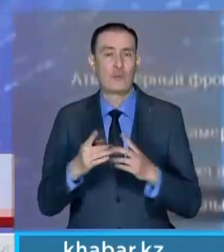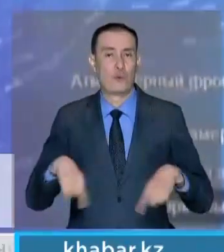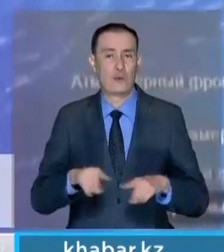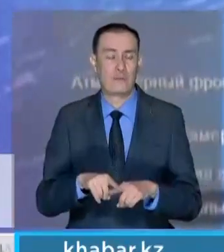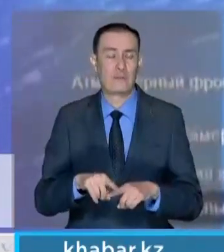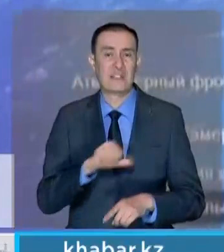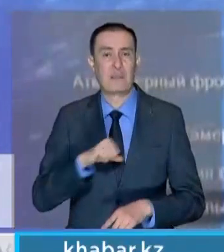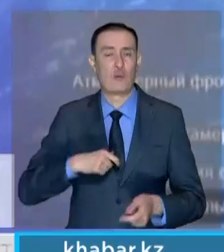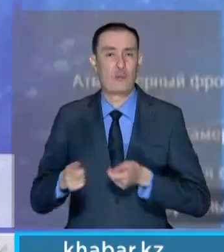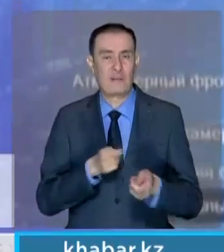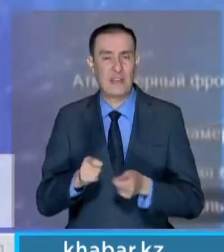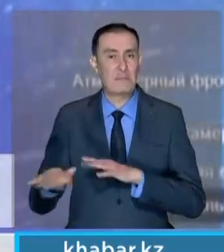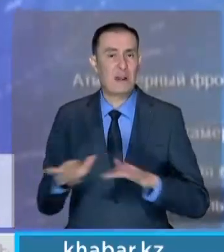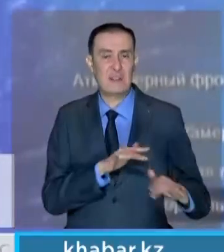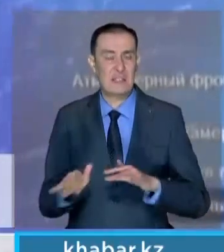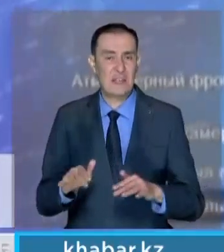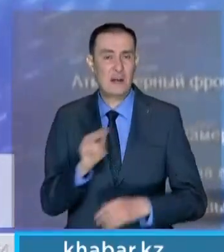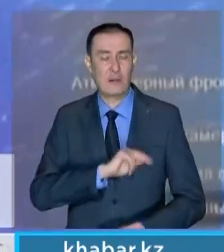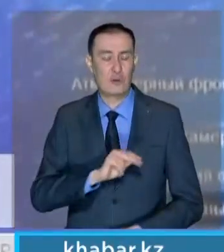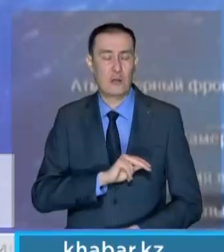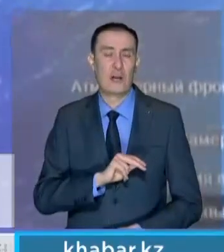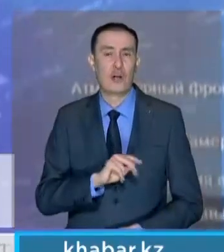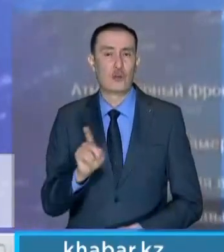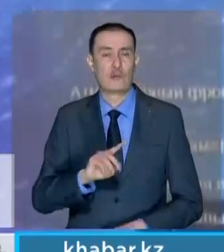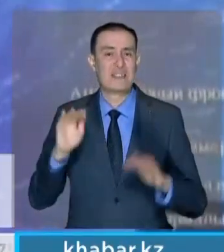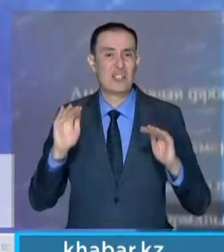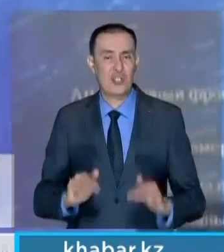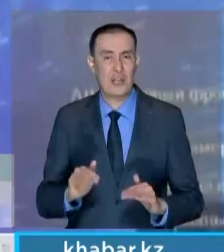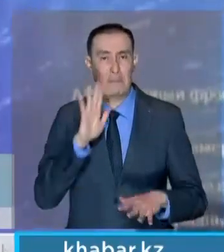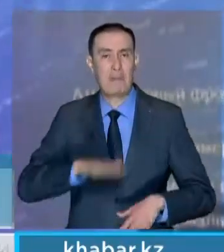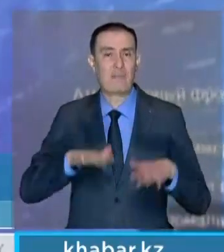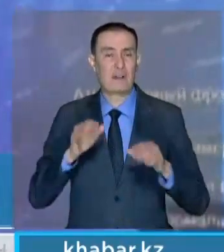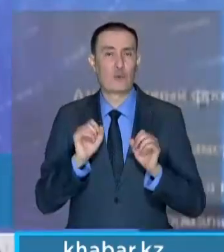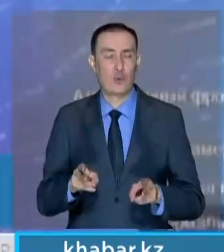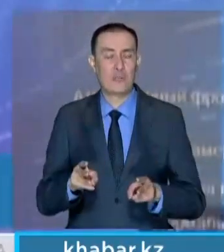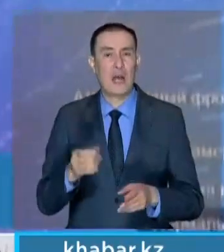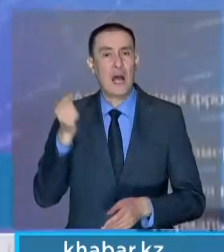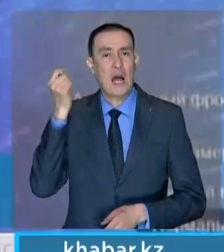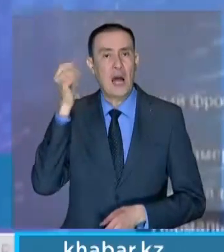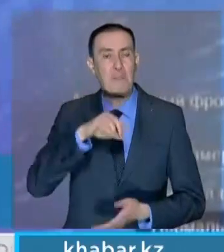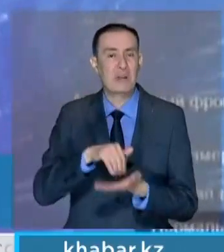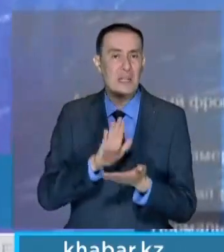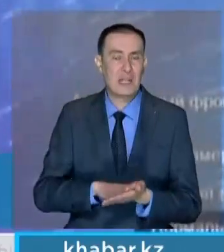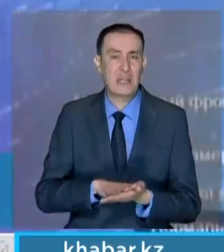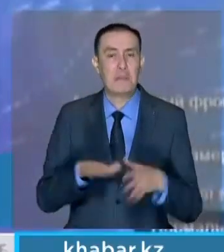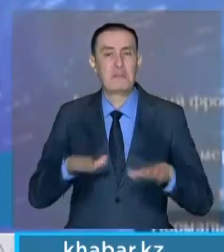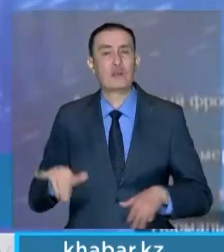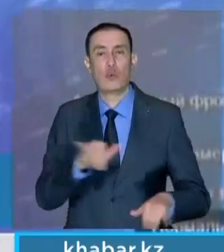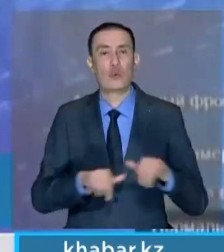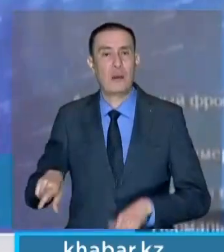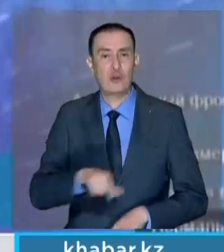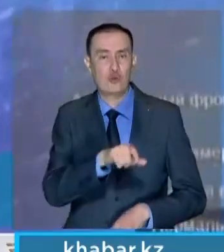управления провести весь комплекс мероприятий для снижения паводковой угрозы определить места и маршруты эвакуации